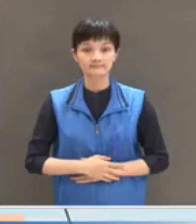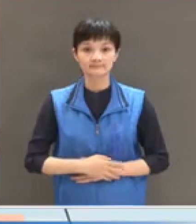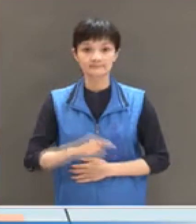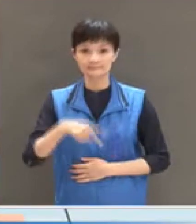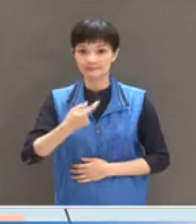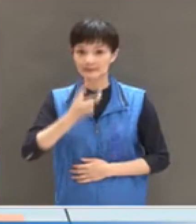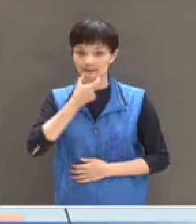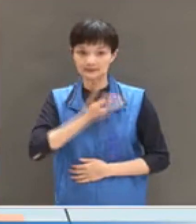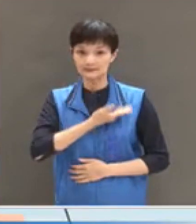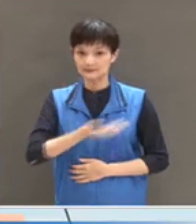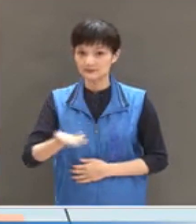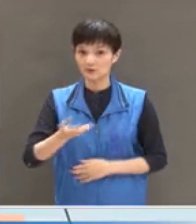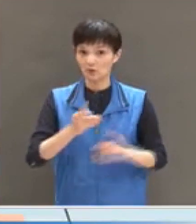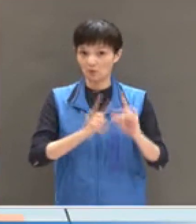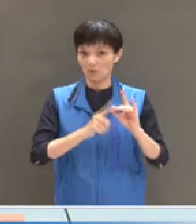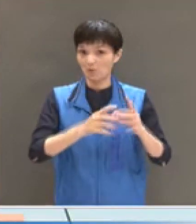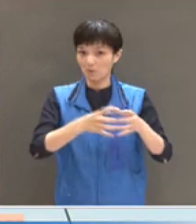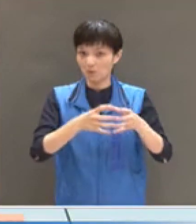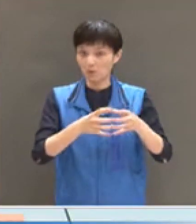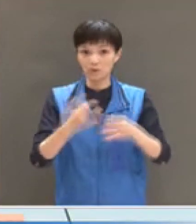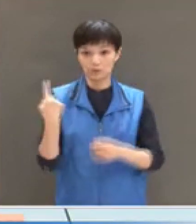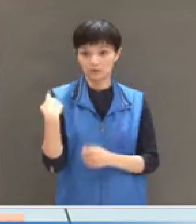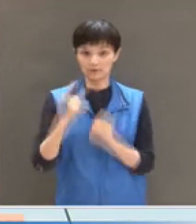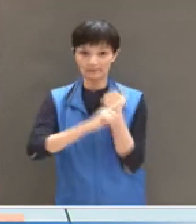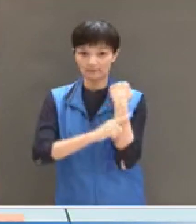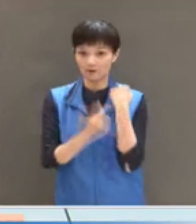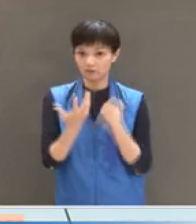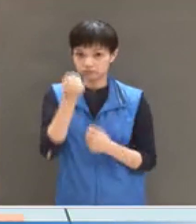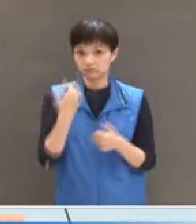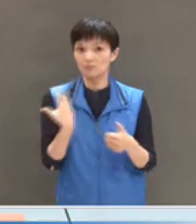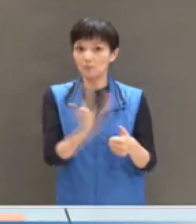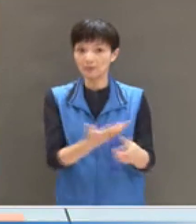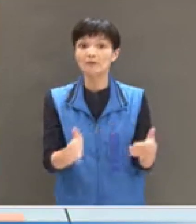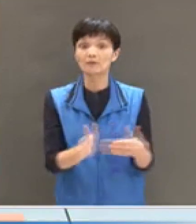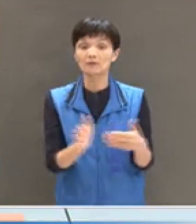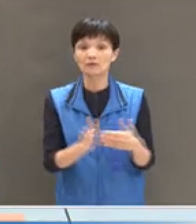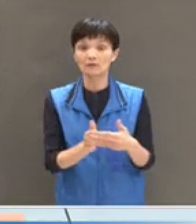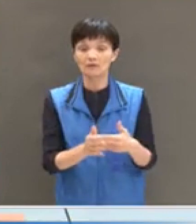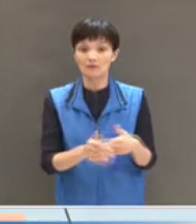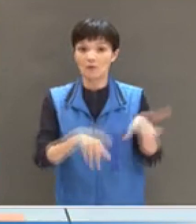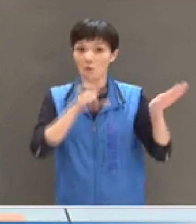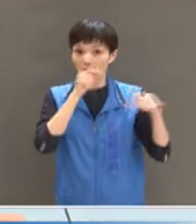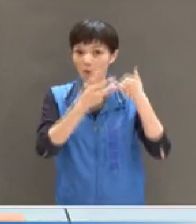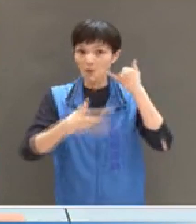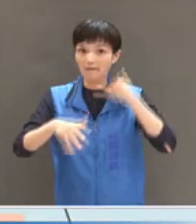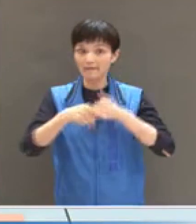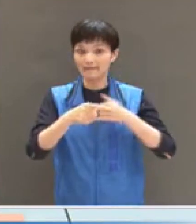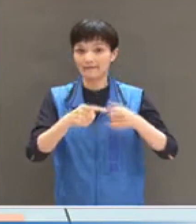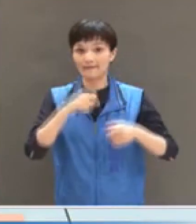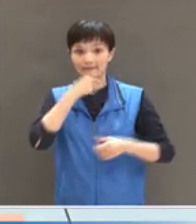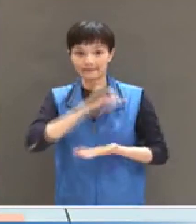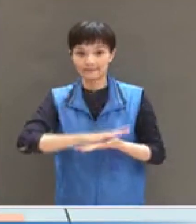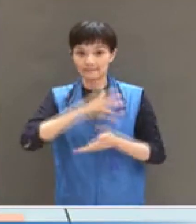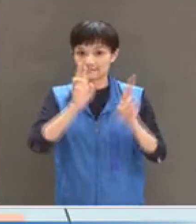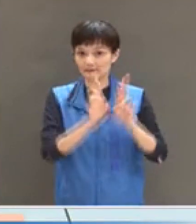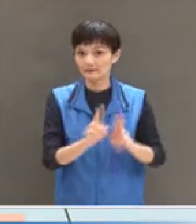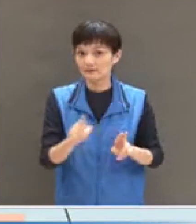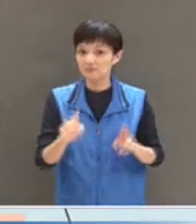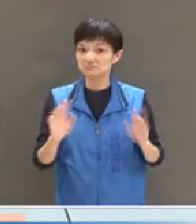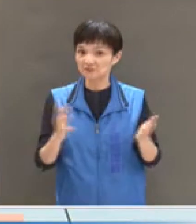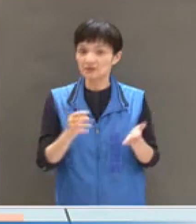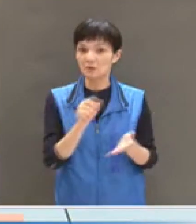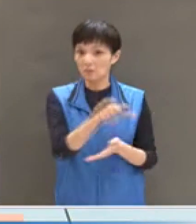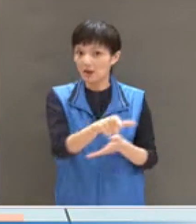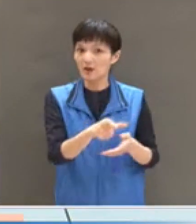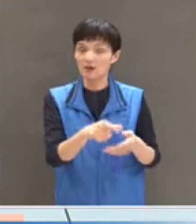慈济昨天完成这个法律的授权，那鸿海台积电采购疫苗也传出渴望在九月还有十月来抵台，